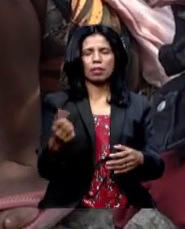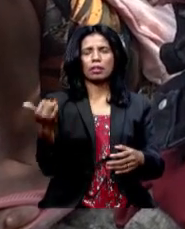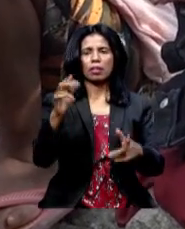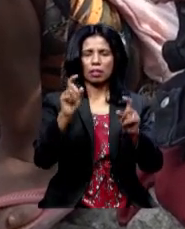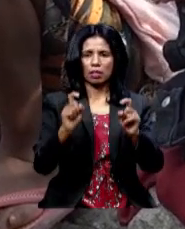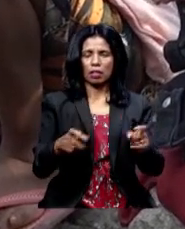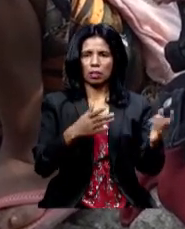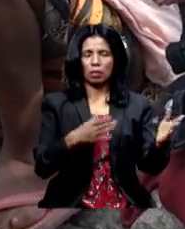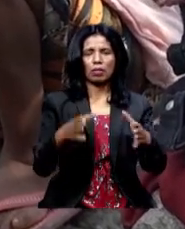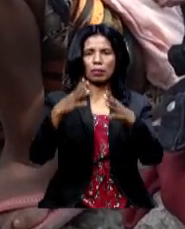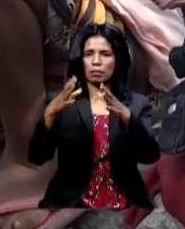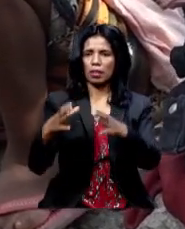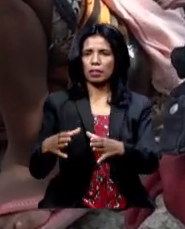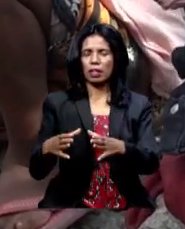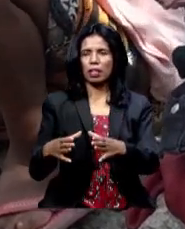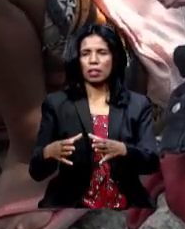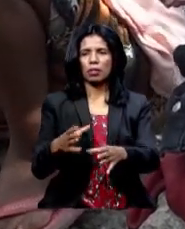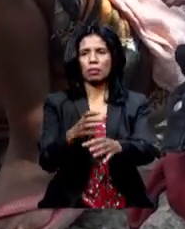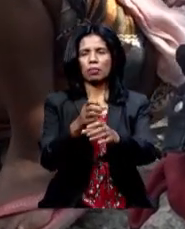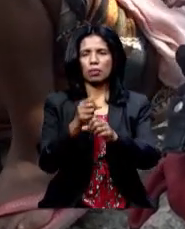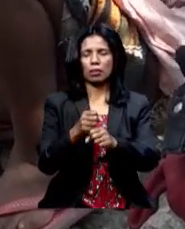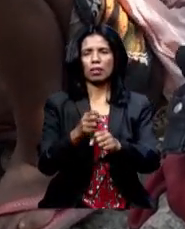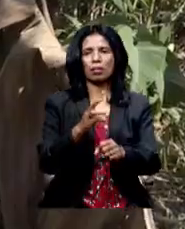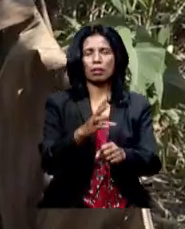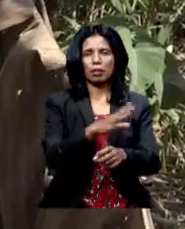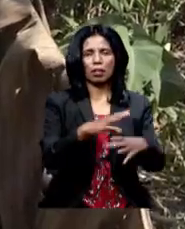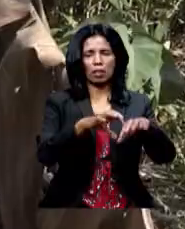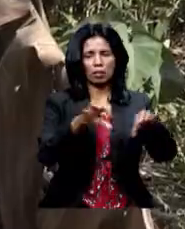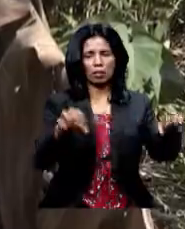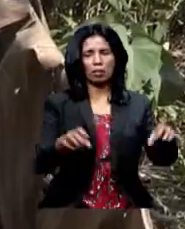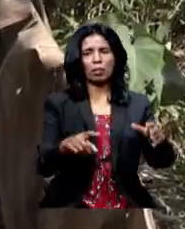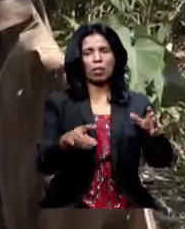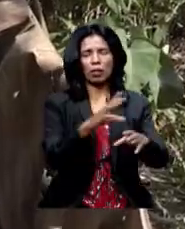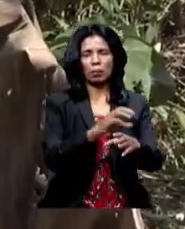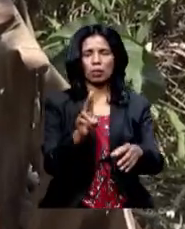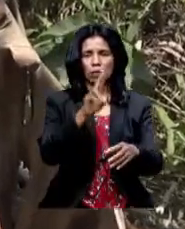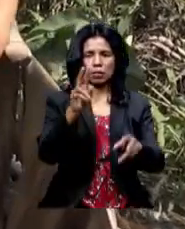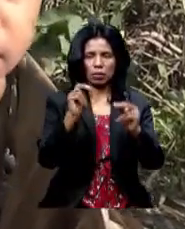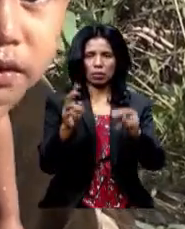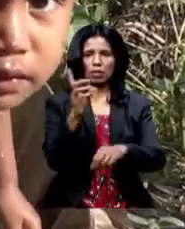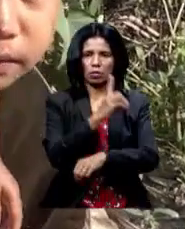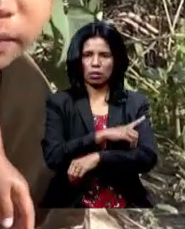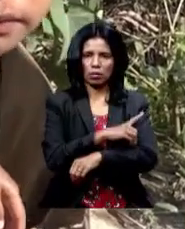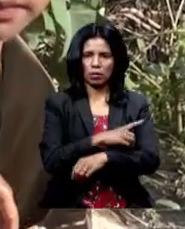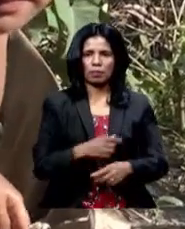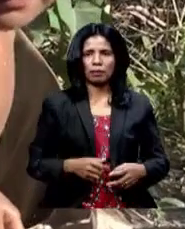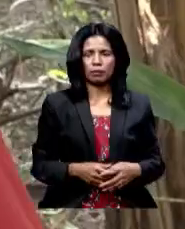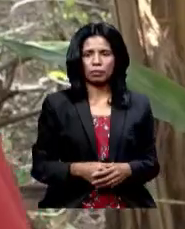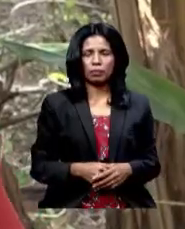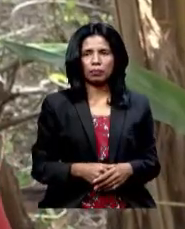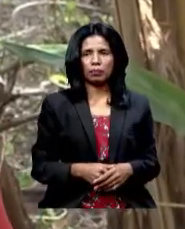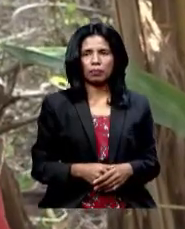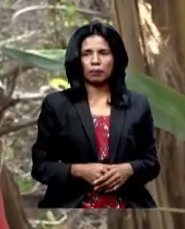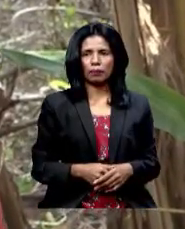tenki lori zergen, Hodi kuru de tiha kanu nebe kuak nune sirbele uza ba necessidade lor lorong nian. La suficiente